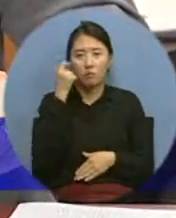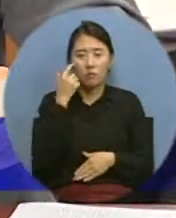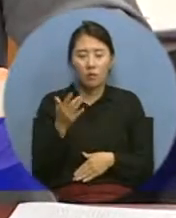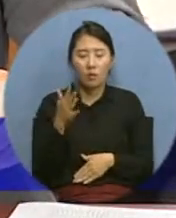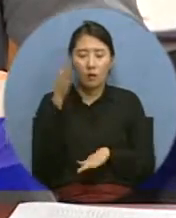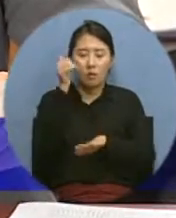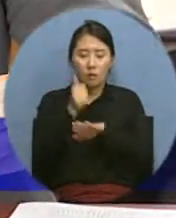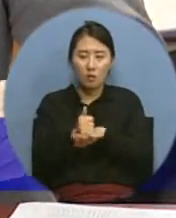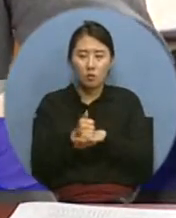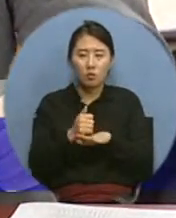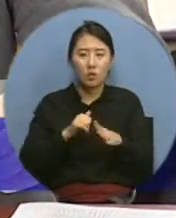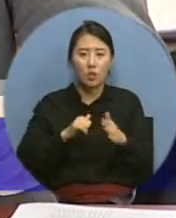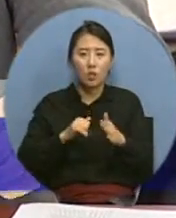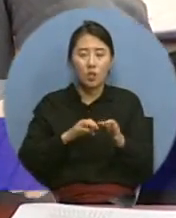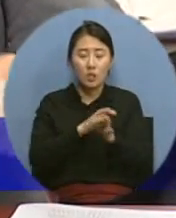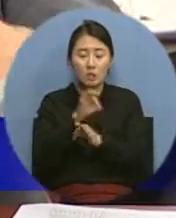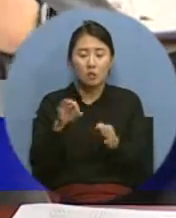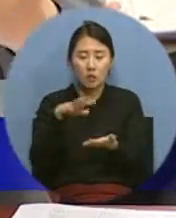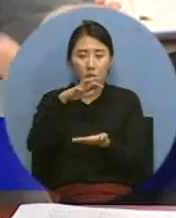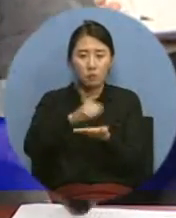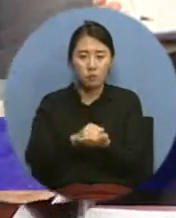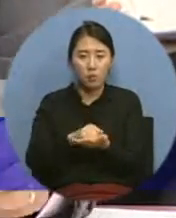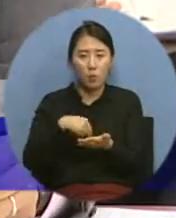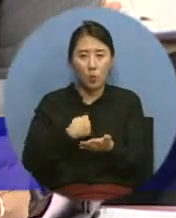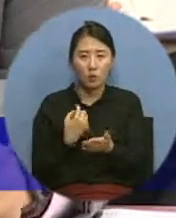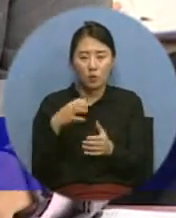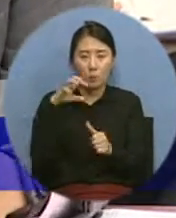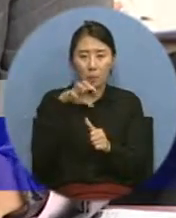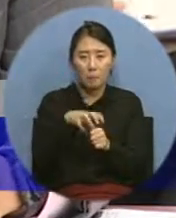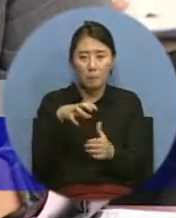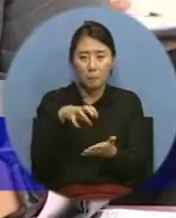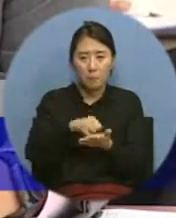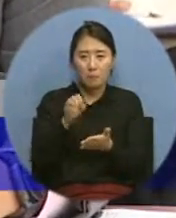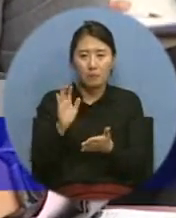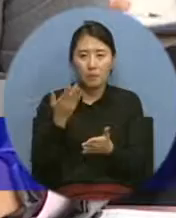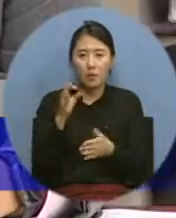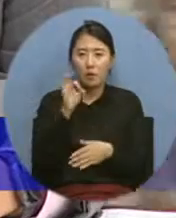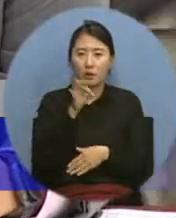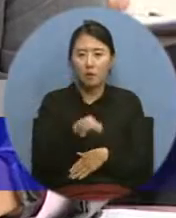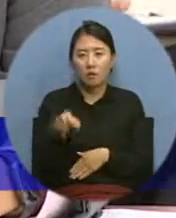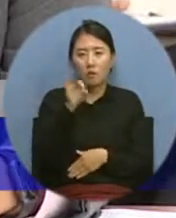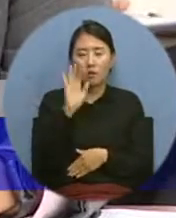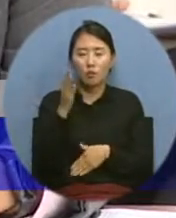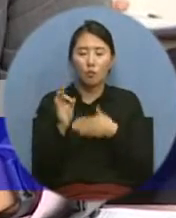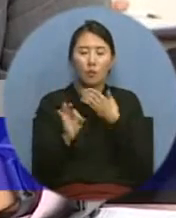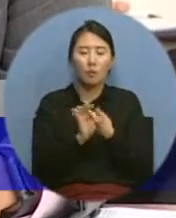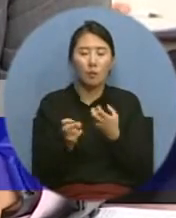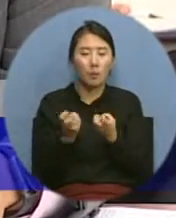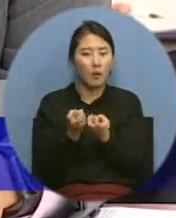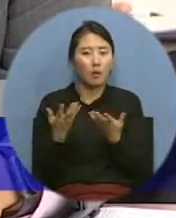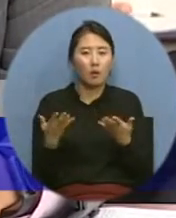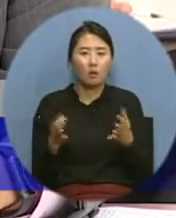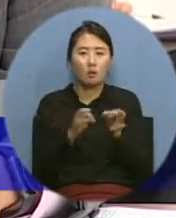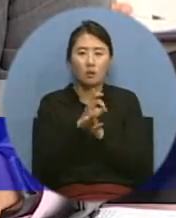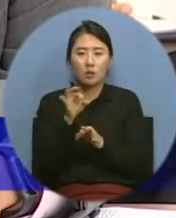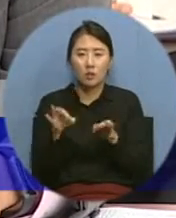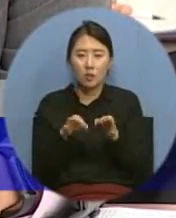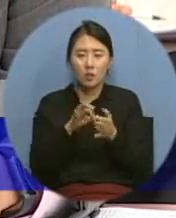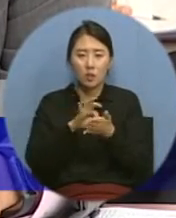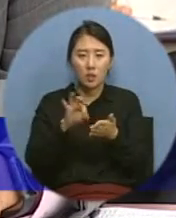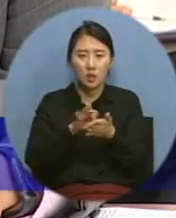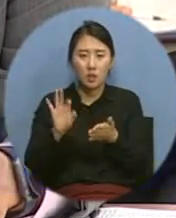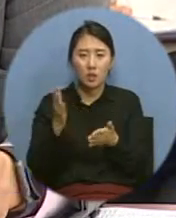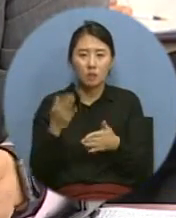나중에 시장을 점유하고 독종 하게 됐을 때 가격을 마냥 올리게 되면 은 시장지배력 남용 향이